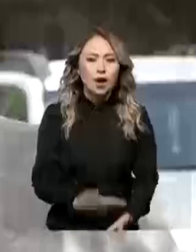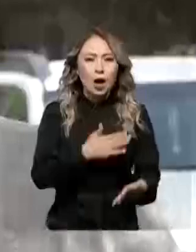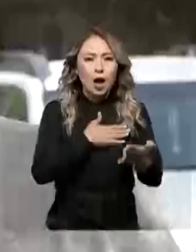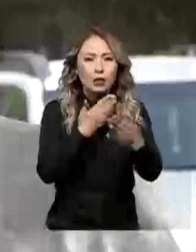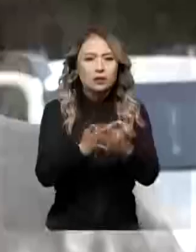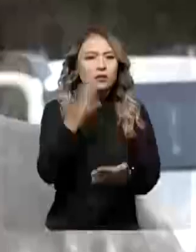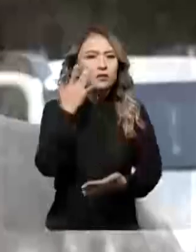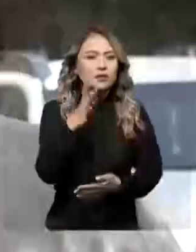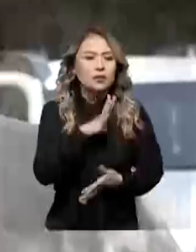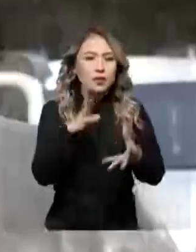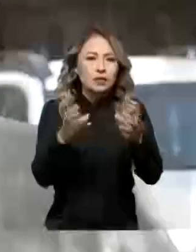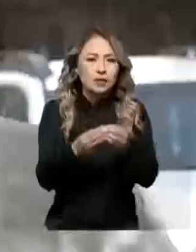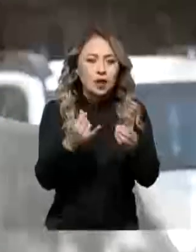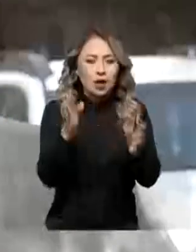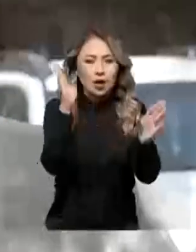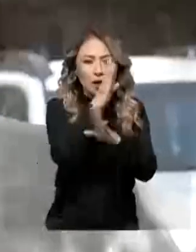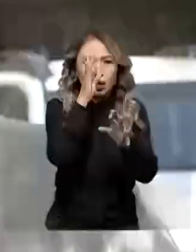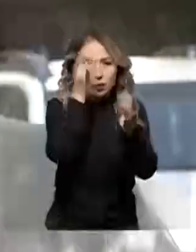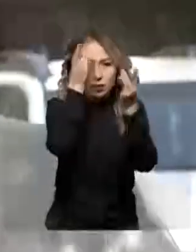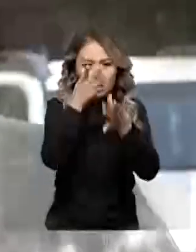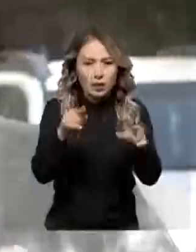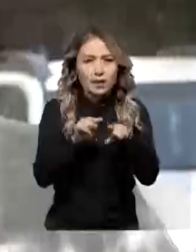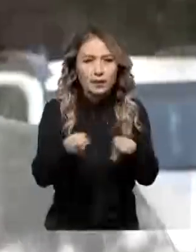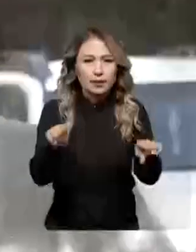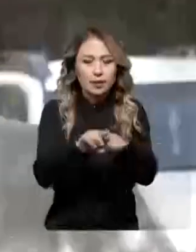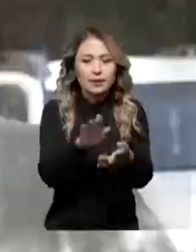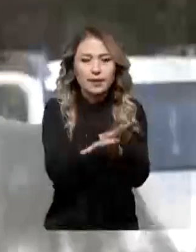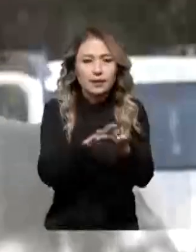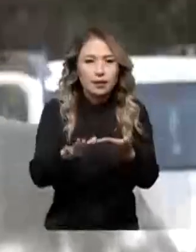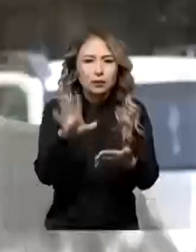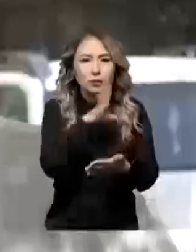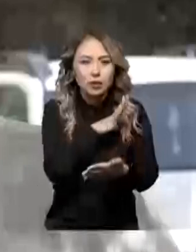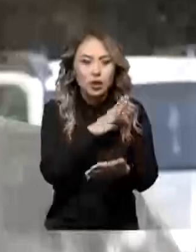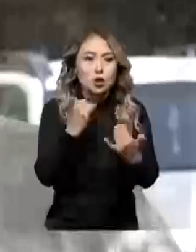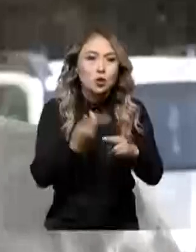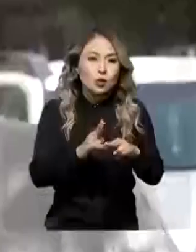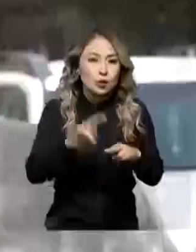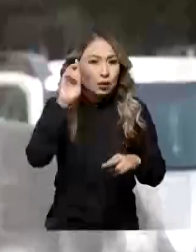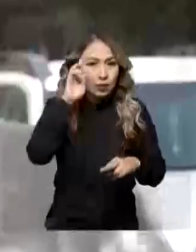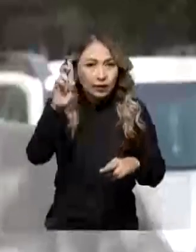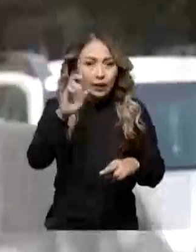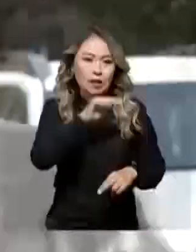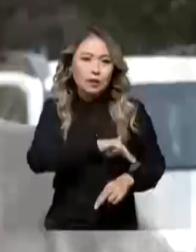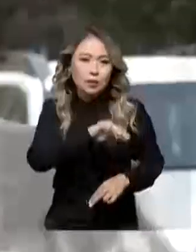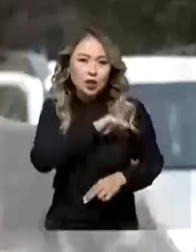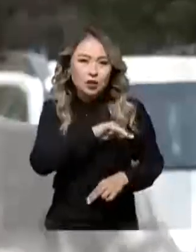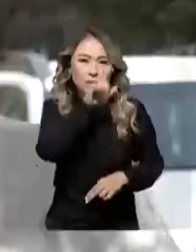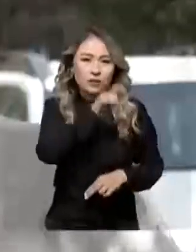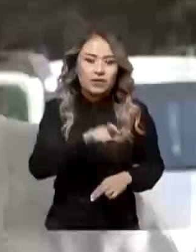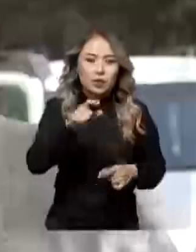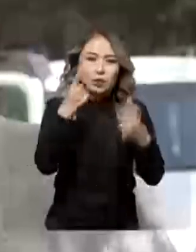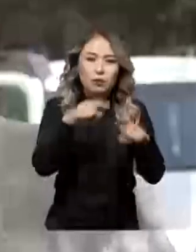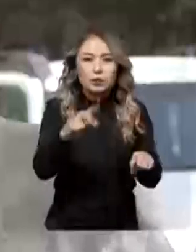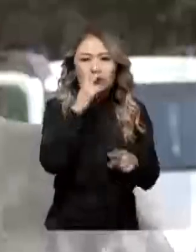Акцияның мақсаты тұрғындар арасында экологиялық мәдениетті насихаттау. Тазалық саулық кепілі. Сондықтан мемлекеттік қызметшілер ретінде өзгелерге